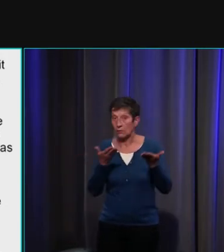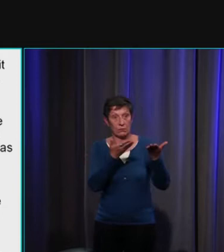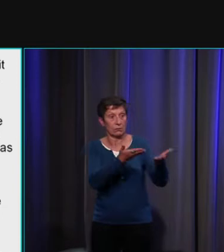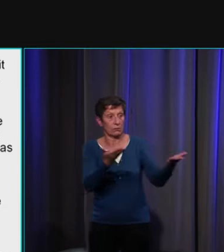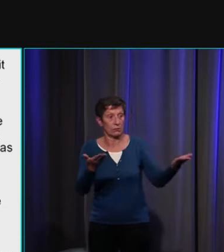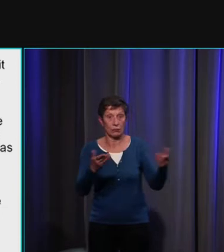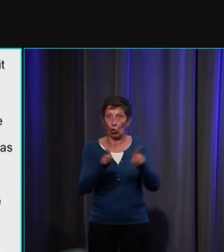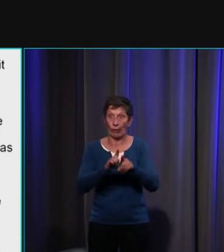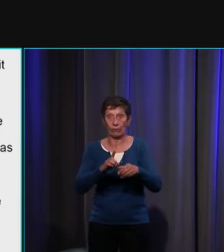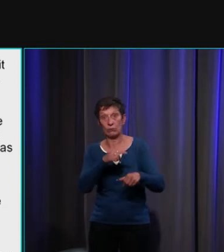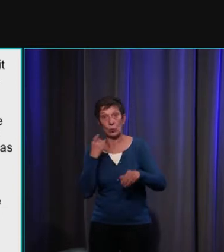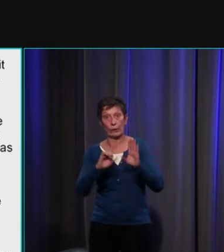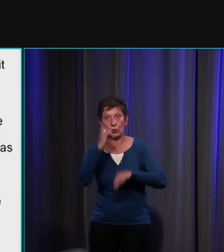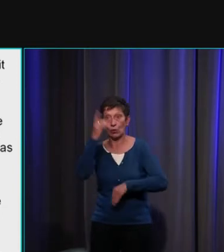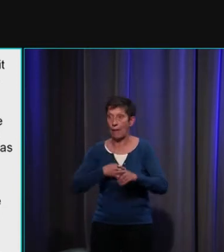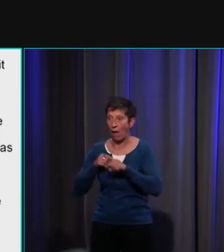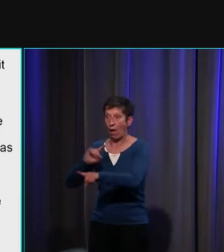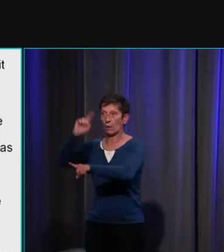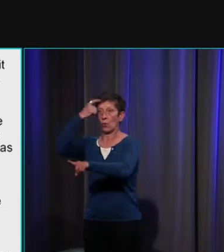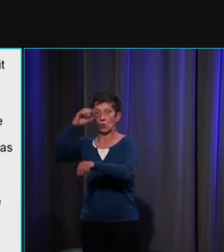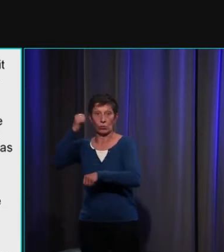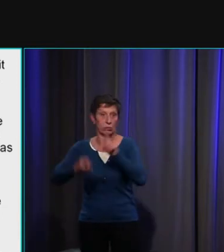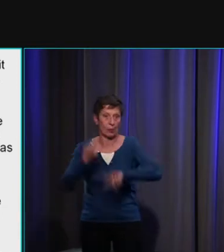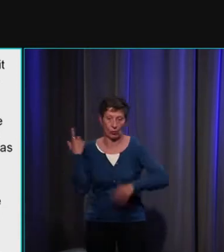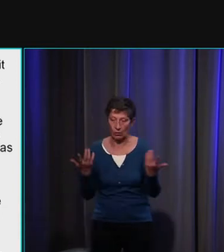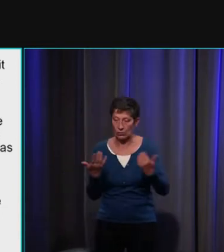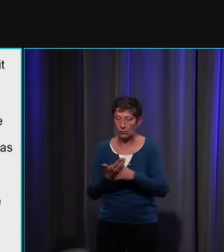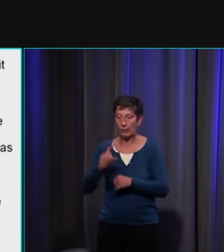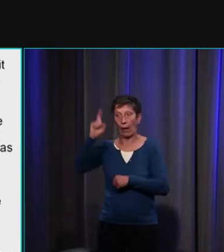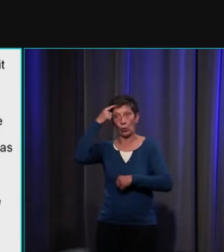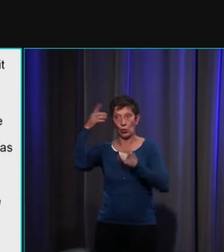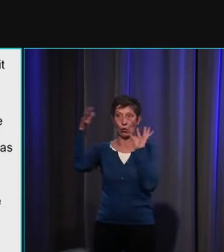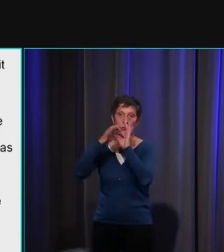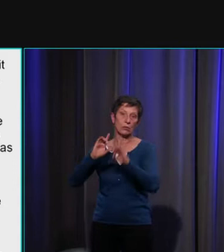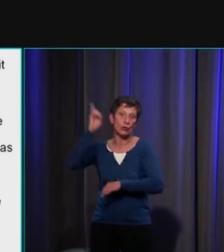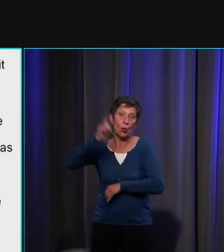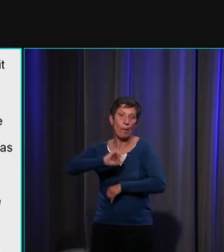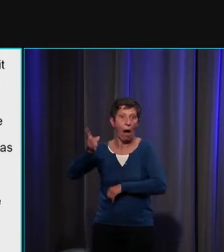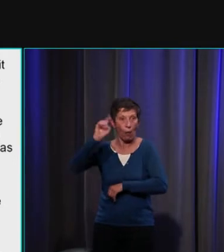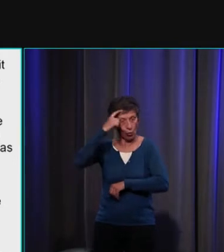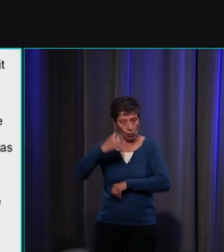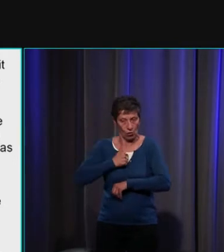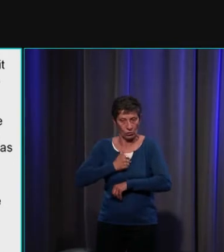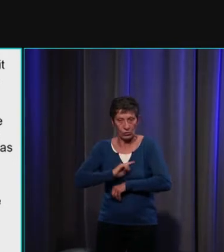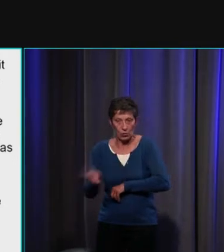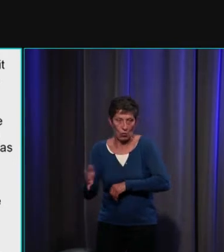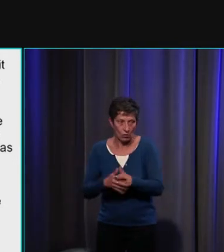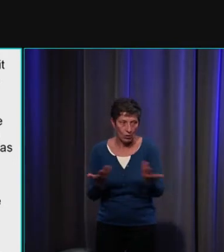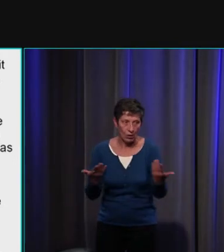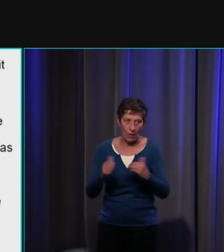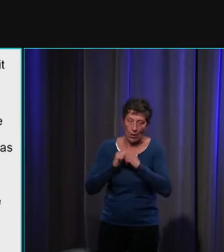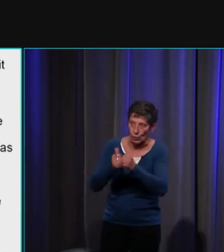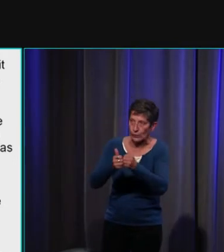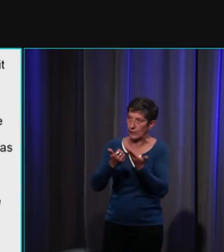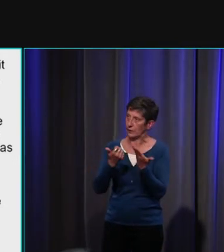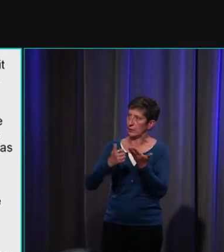parce que la conscience passe avant tout le rat et la conscience avec dieu bien sûr un peu inconscient indépendante mais qui suit - moral extérieur à soi